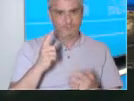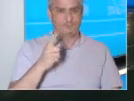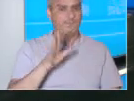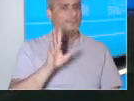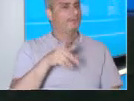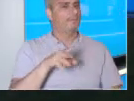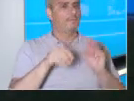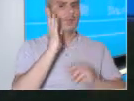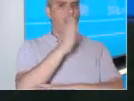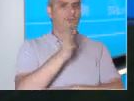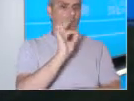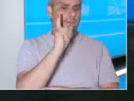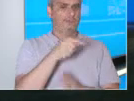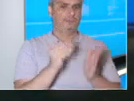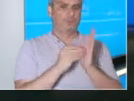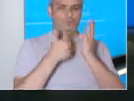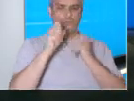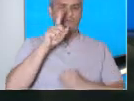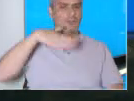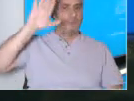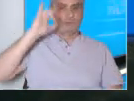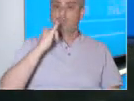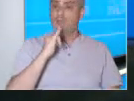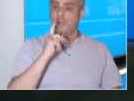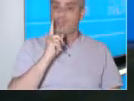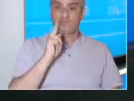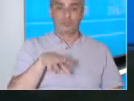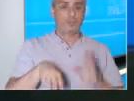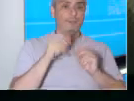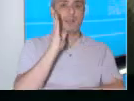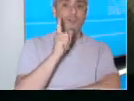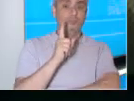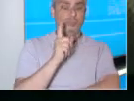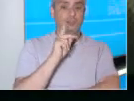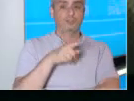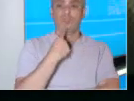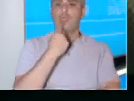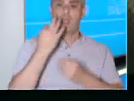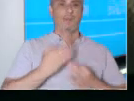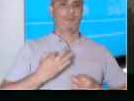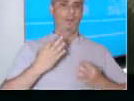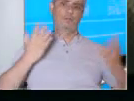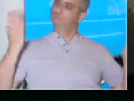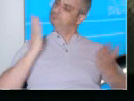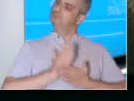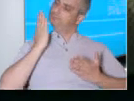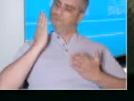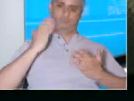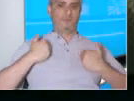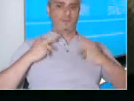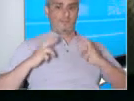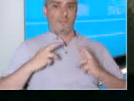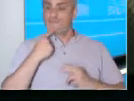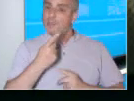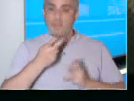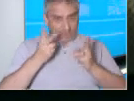תלך לבחירה ישירה, עדיין אתה צריך 61 אצבעות. כן, אבל אם יש בחירה ישירה, יש כאן אמירה. שהיא חד משמעית, ואני מקווה שאמירה